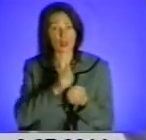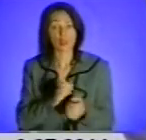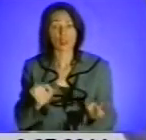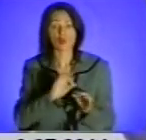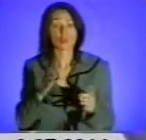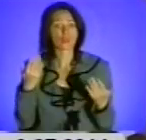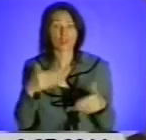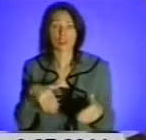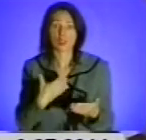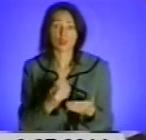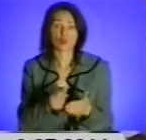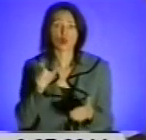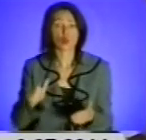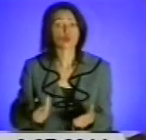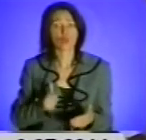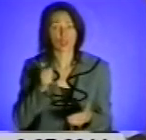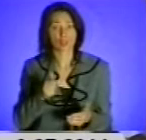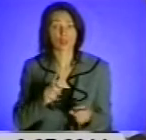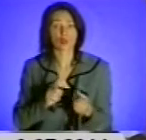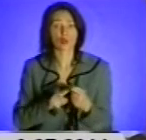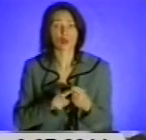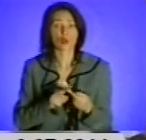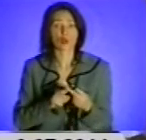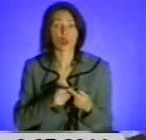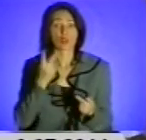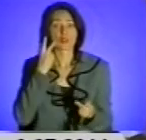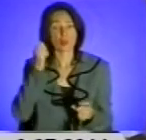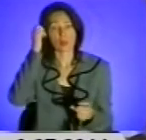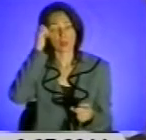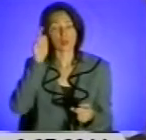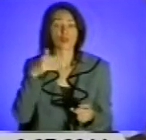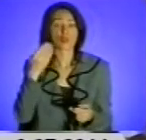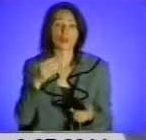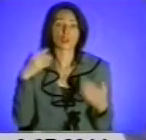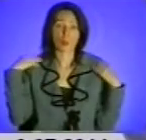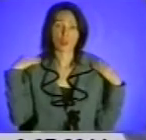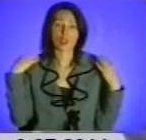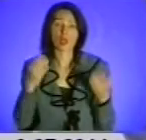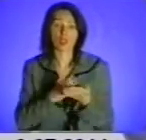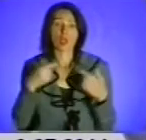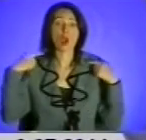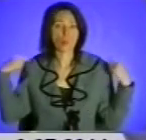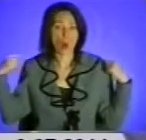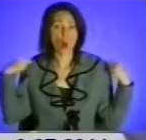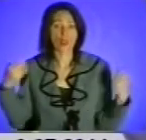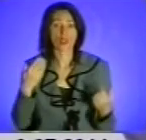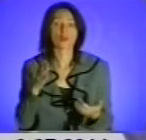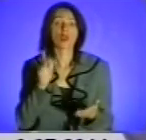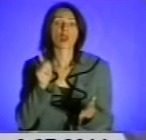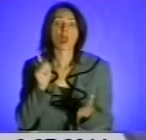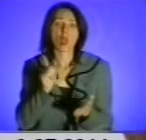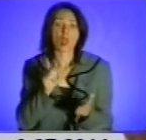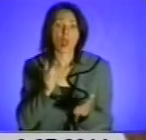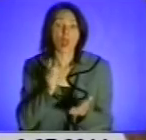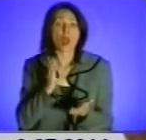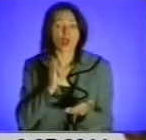особисту людську гідність. І друге, завжди пам'ятати про те, що на ваших плечах є погони, і ви повинні берегти свою всю офіцерську